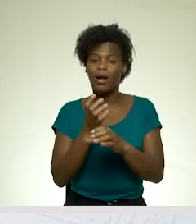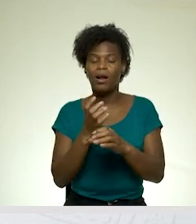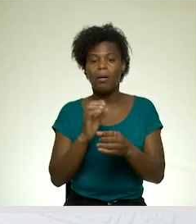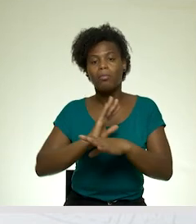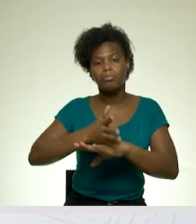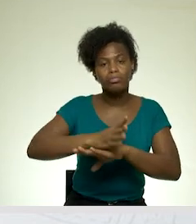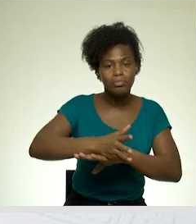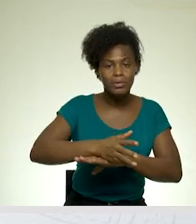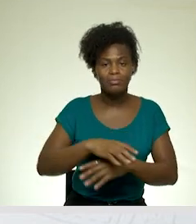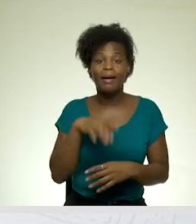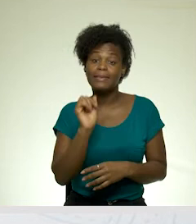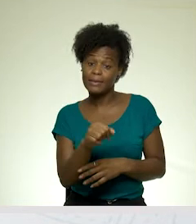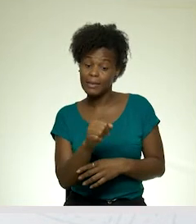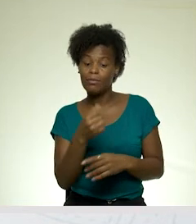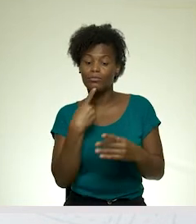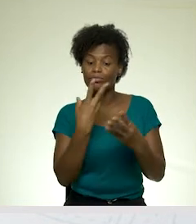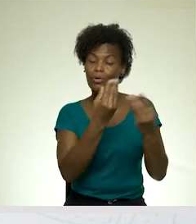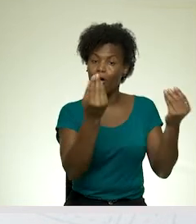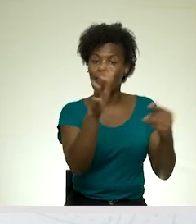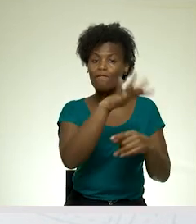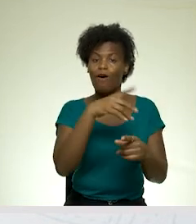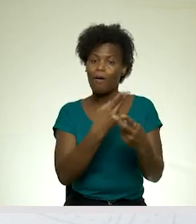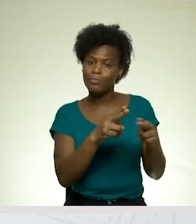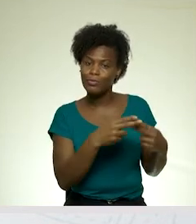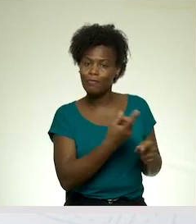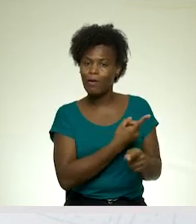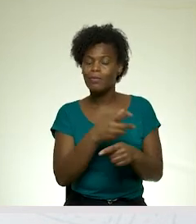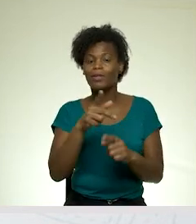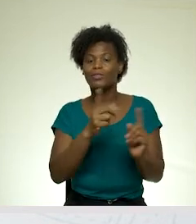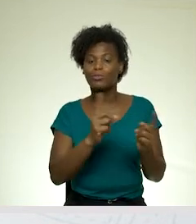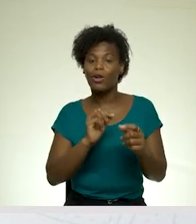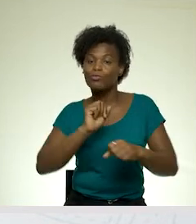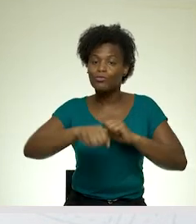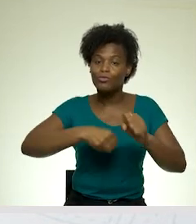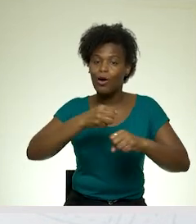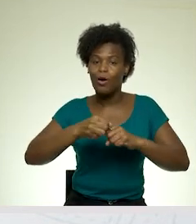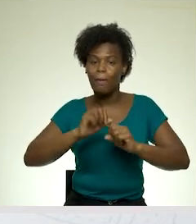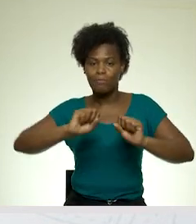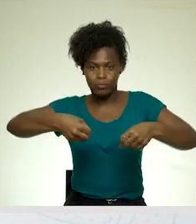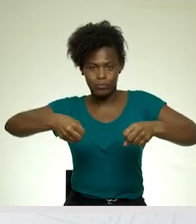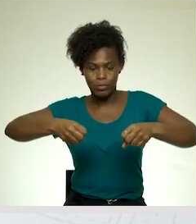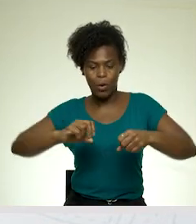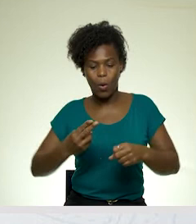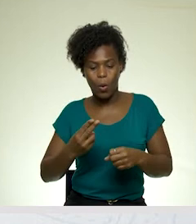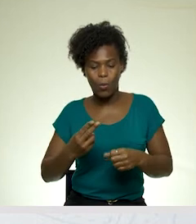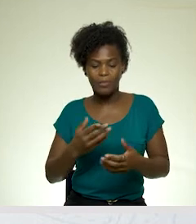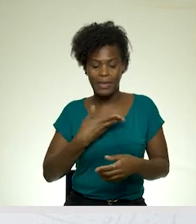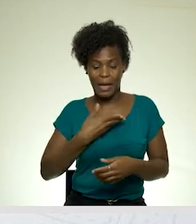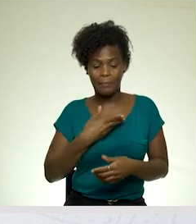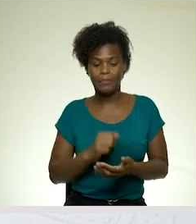bateau. Oui, il y a plusieurs moyens de transport, comme le vélo, la moto, ou bien la lettre